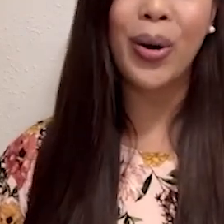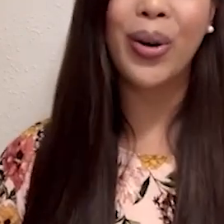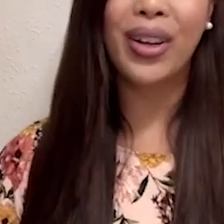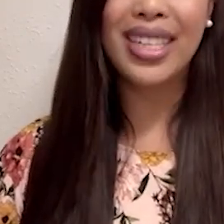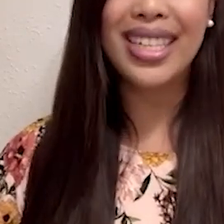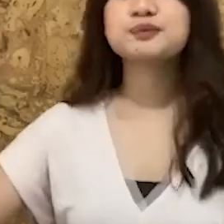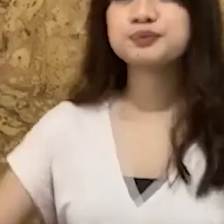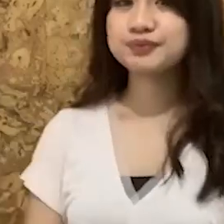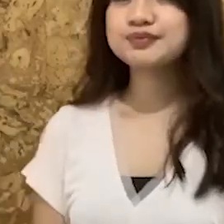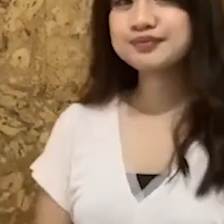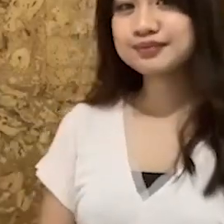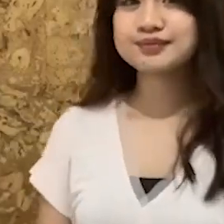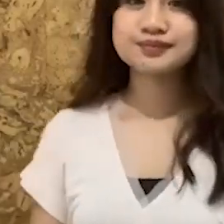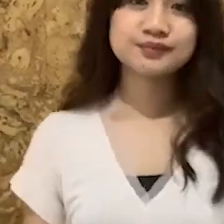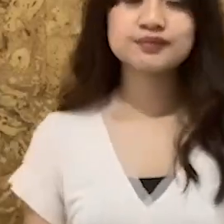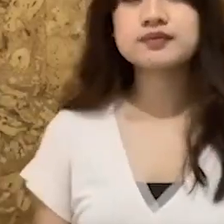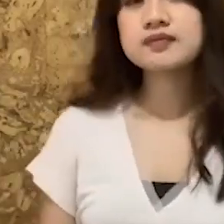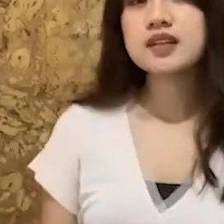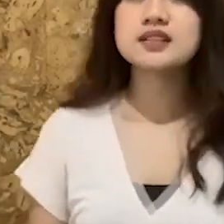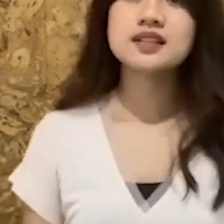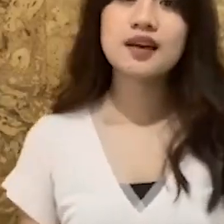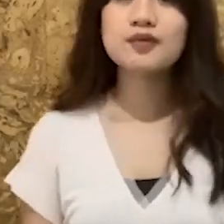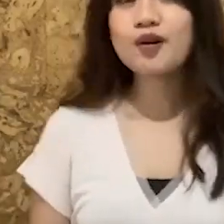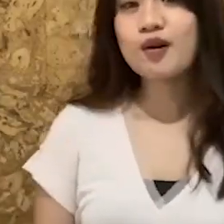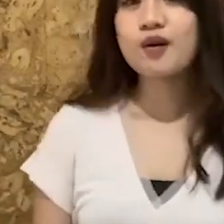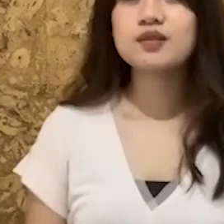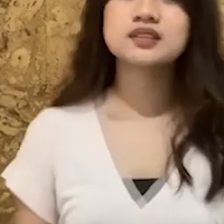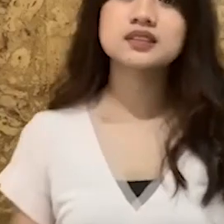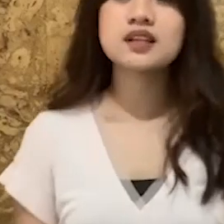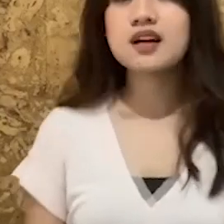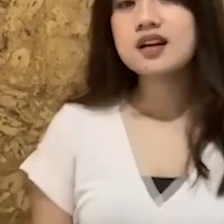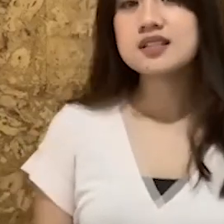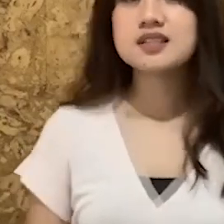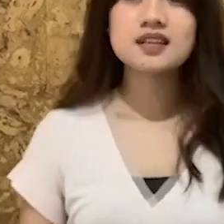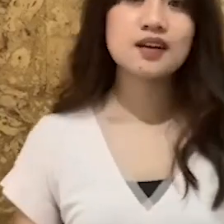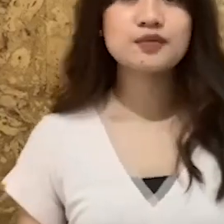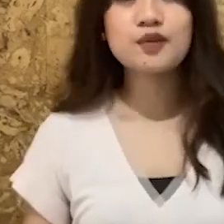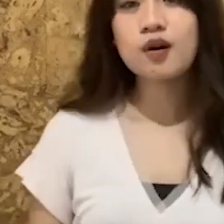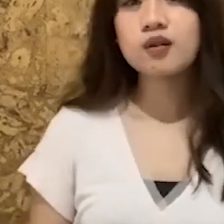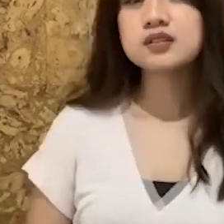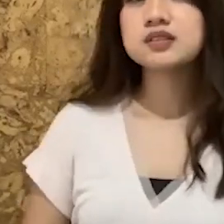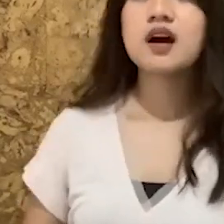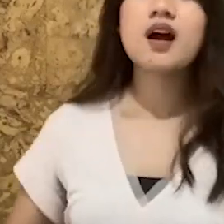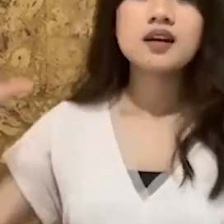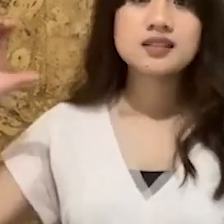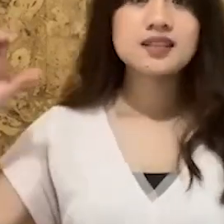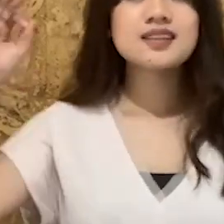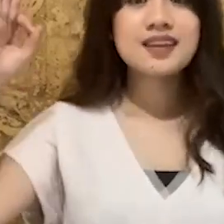CFO, CFO, CFO, CFO,